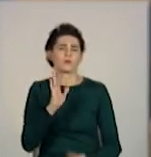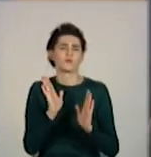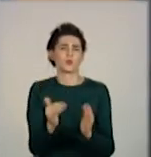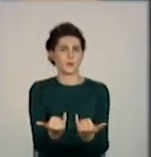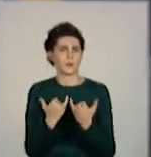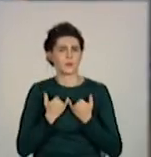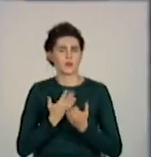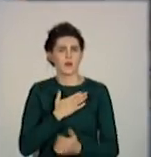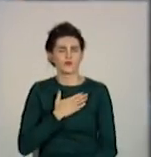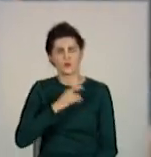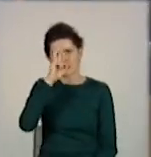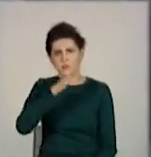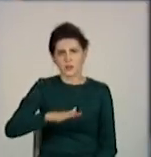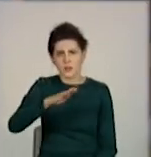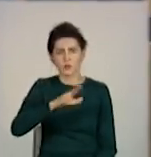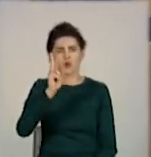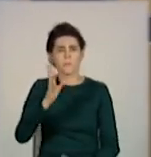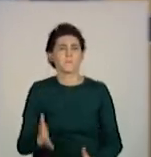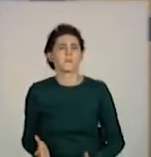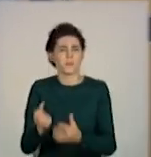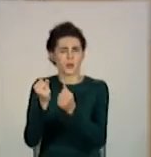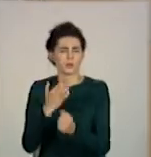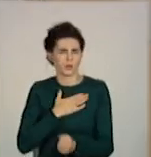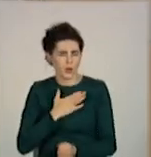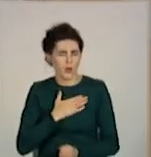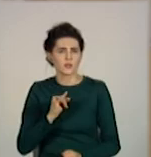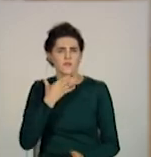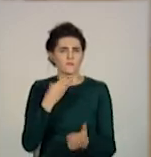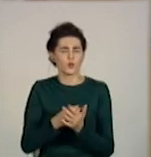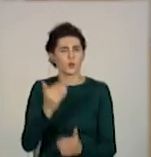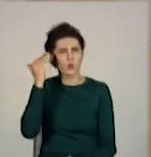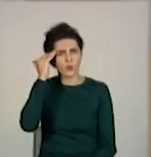страны, которые поддержат авиационную отрасль благодаря своим знаниям и умениям.